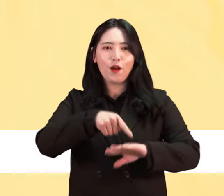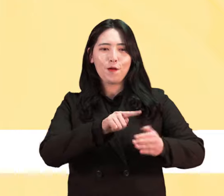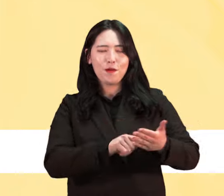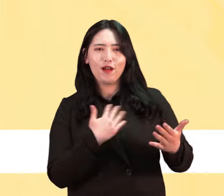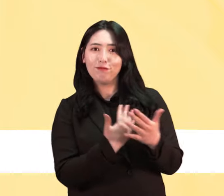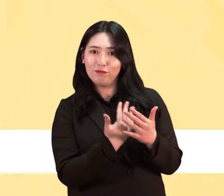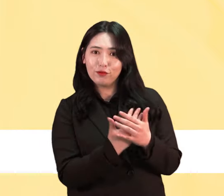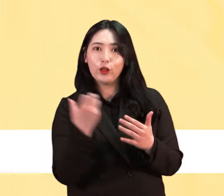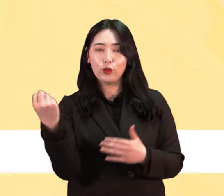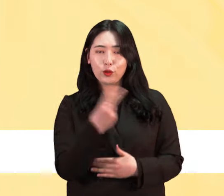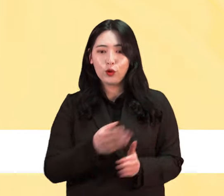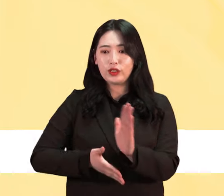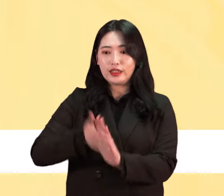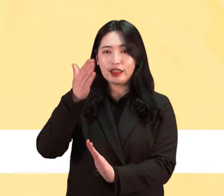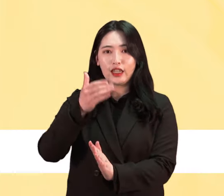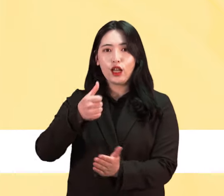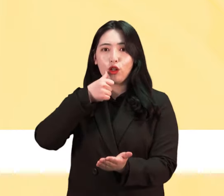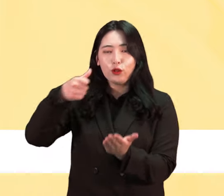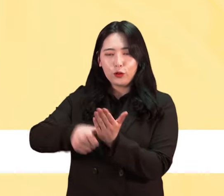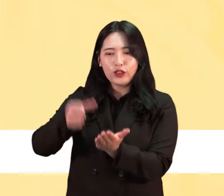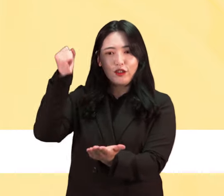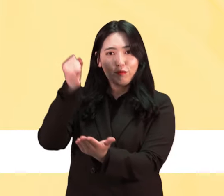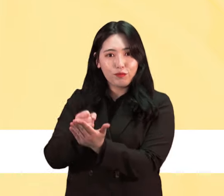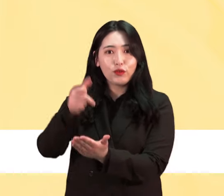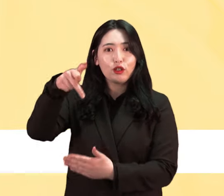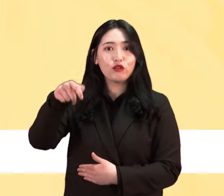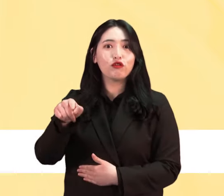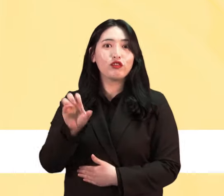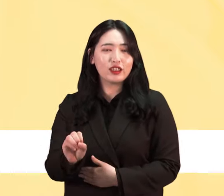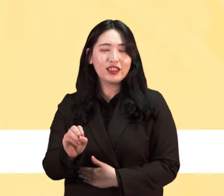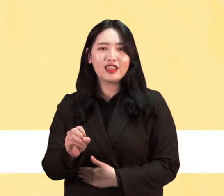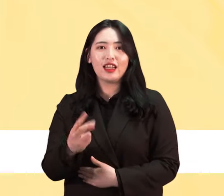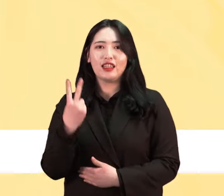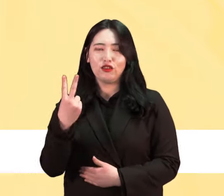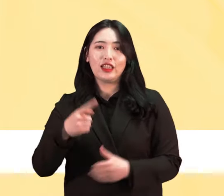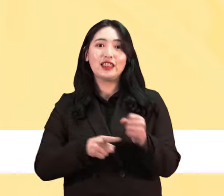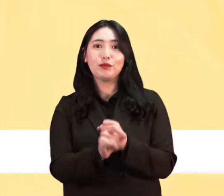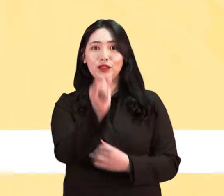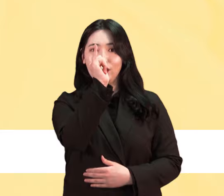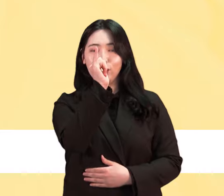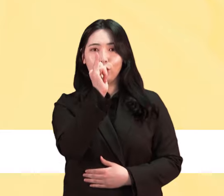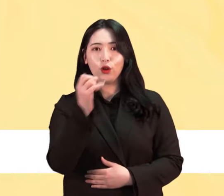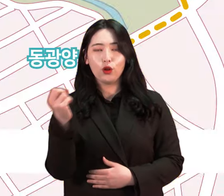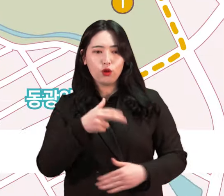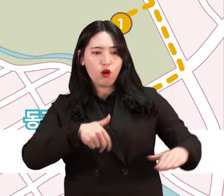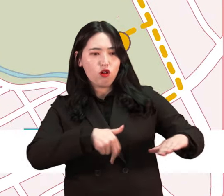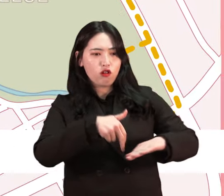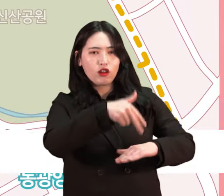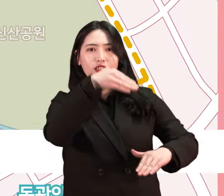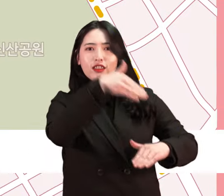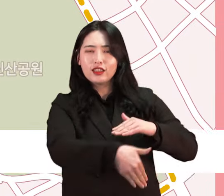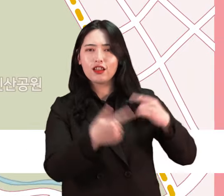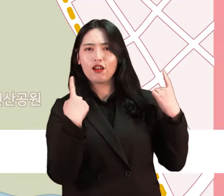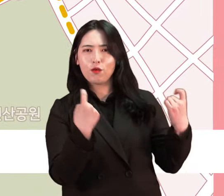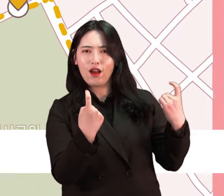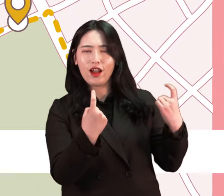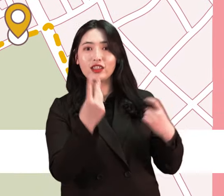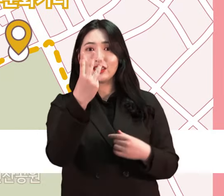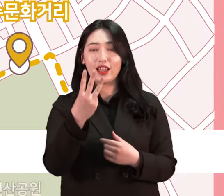도심 9 원두 심에 도장을 쿵 이란 중의적인 의미를 담고 있고요 도보 관광